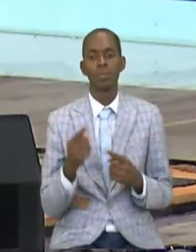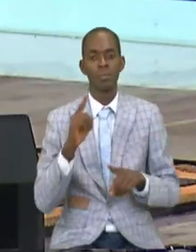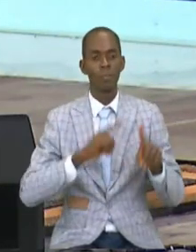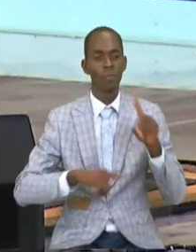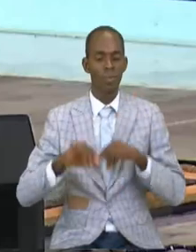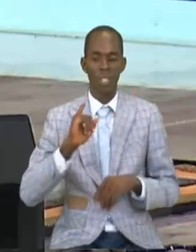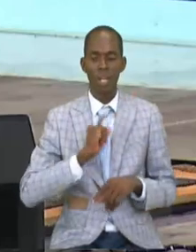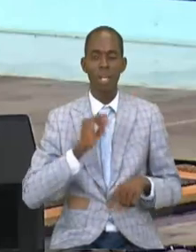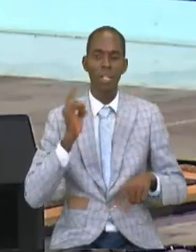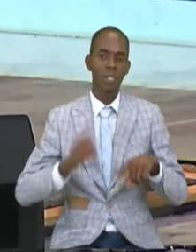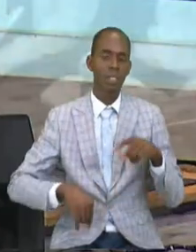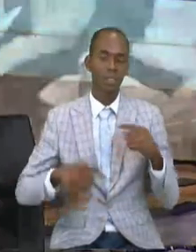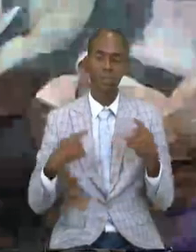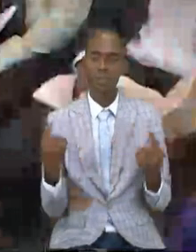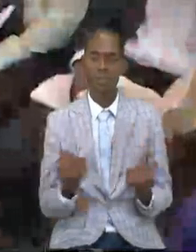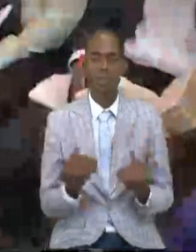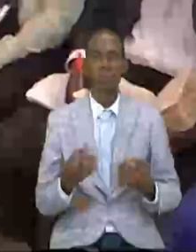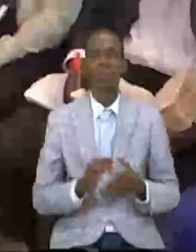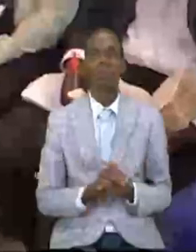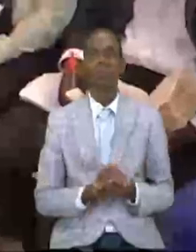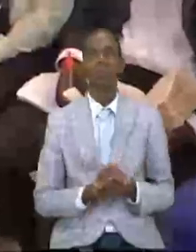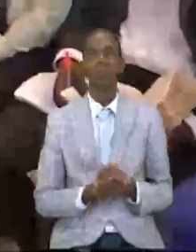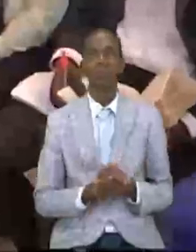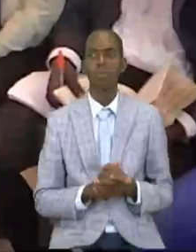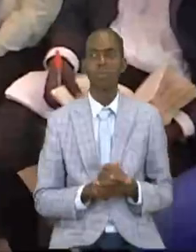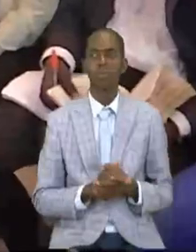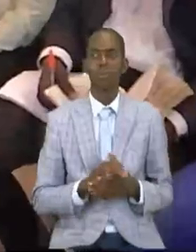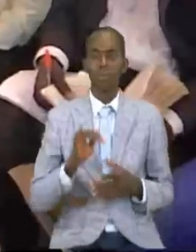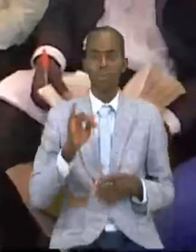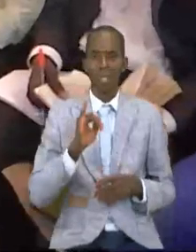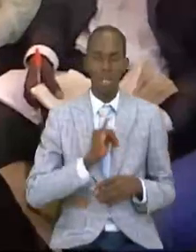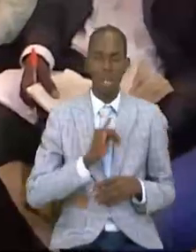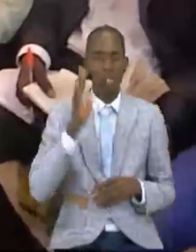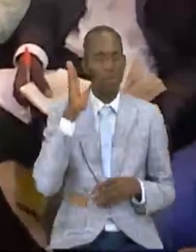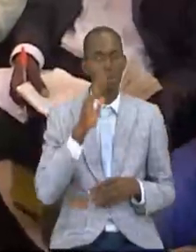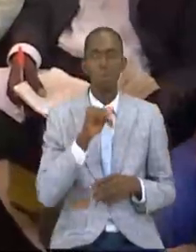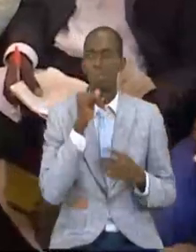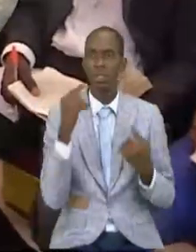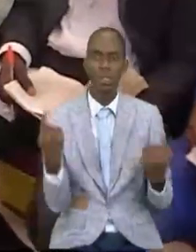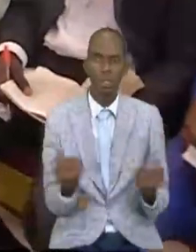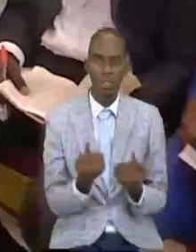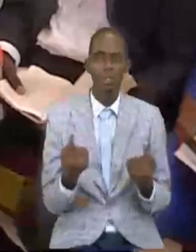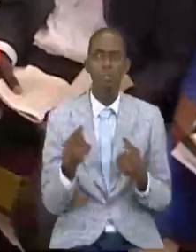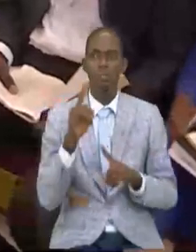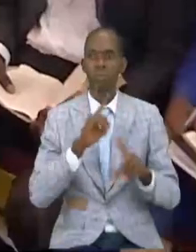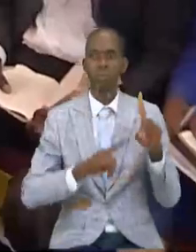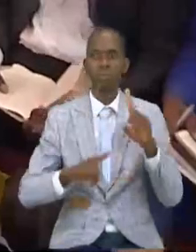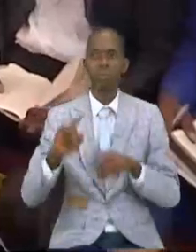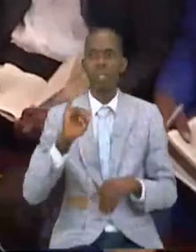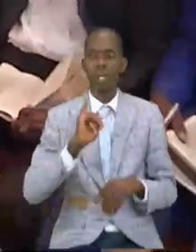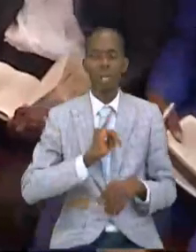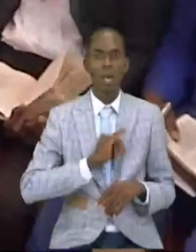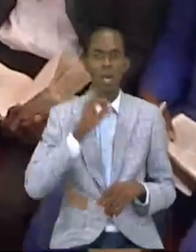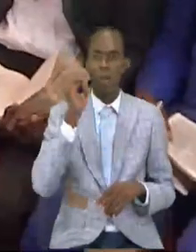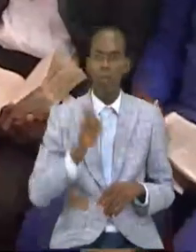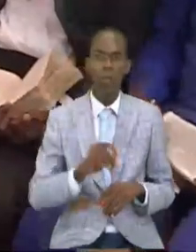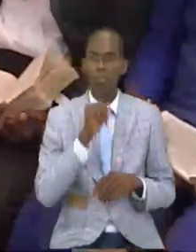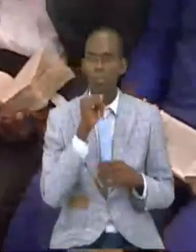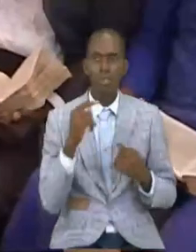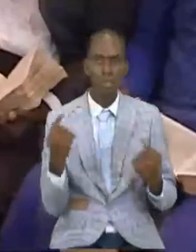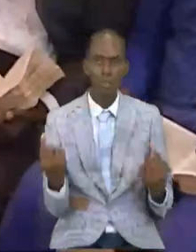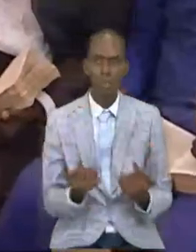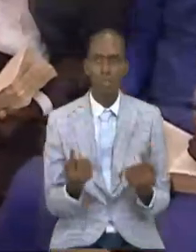semence demeure en lui et ne peut pécher. Je ne peux pécher. Je ne vais pas pécher.